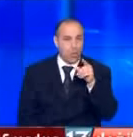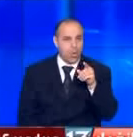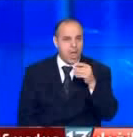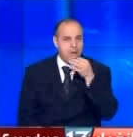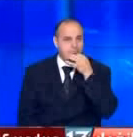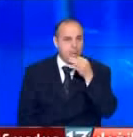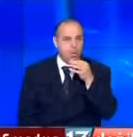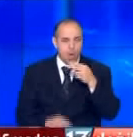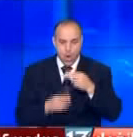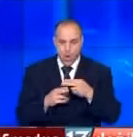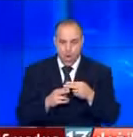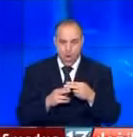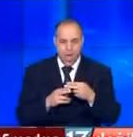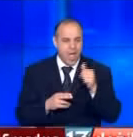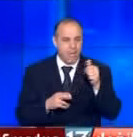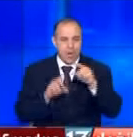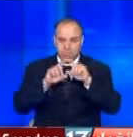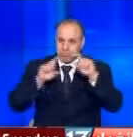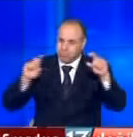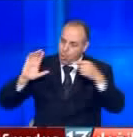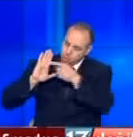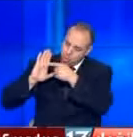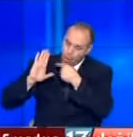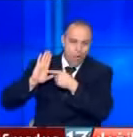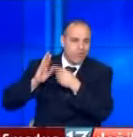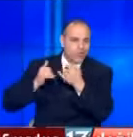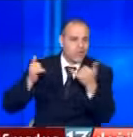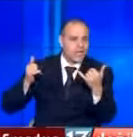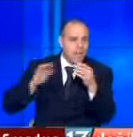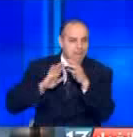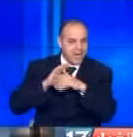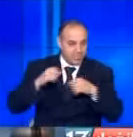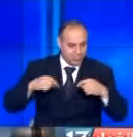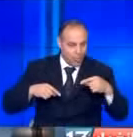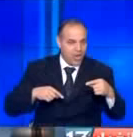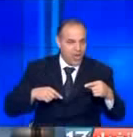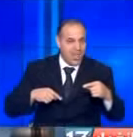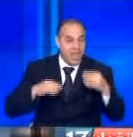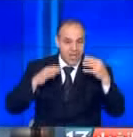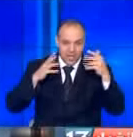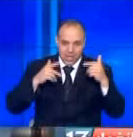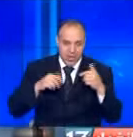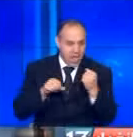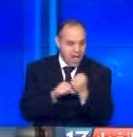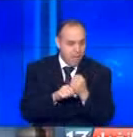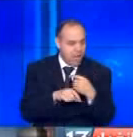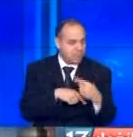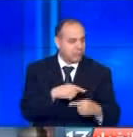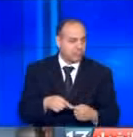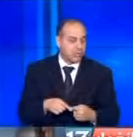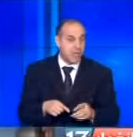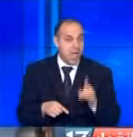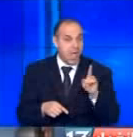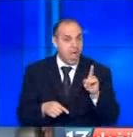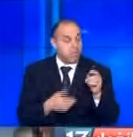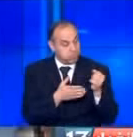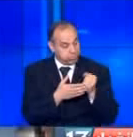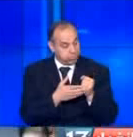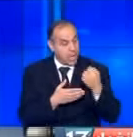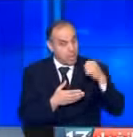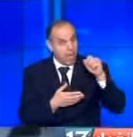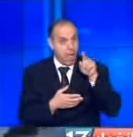فقدنا في آخر 10 دقائق كل ما عدناه في الشوط الثاني، أفلح برشلونة في تحقيق ذلك على هذا الملعب في لحظة فارقة، وليس لدي